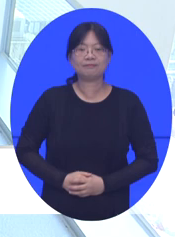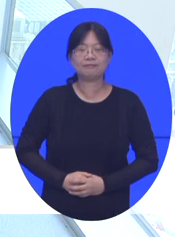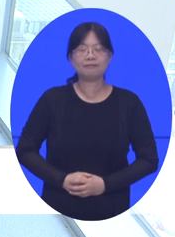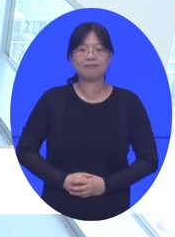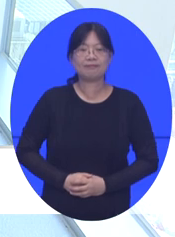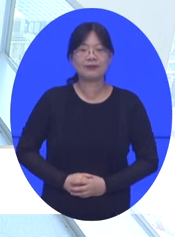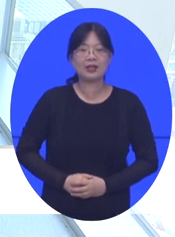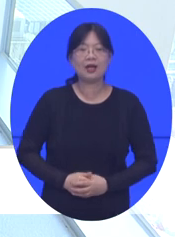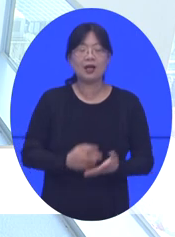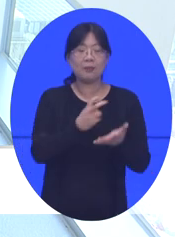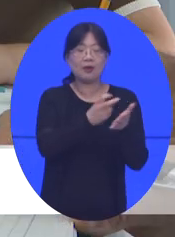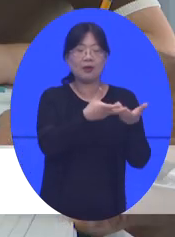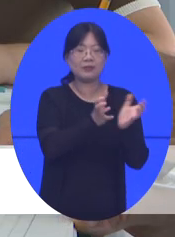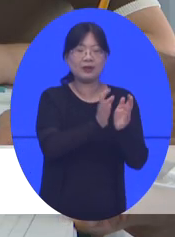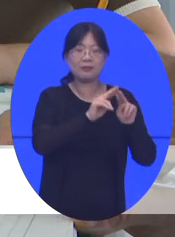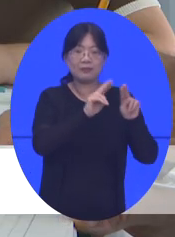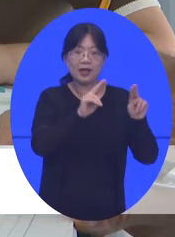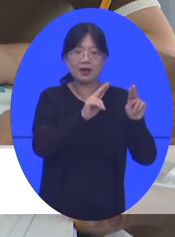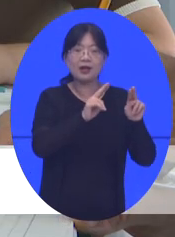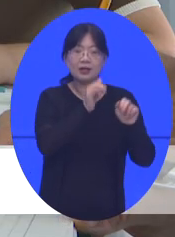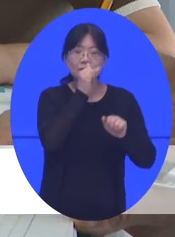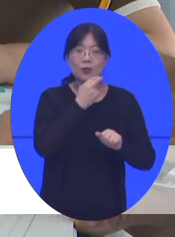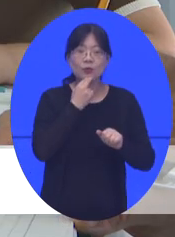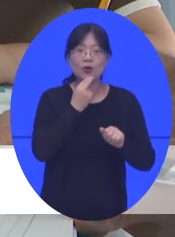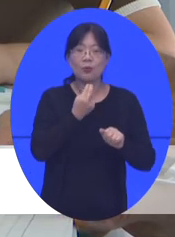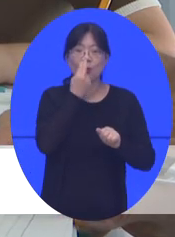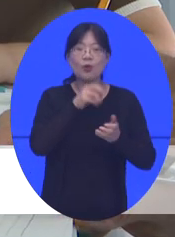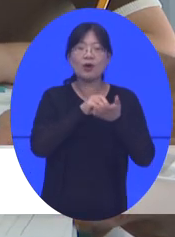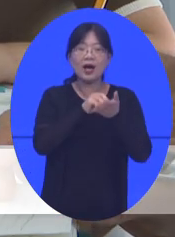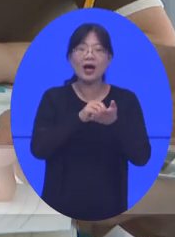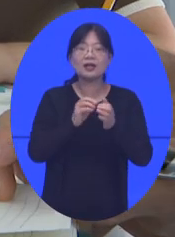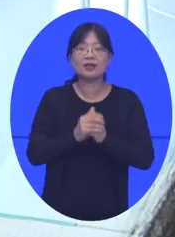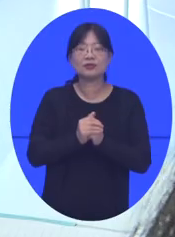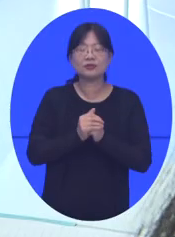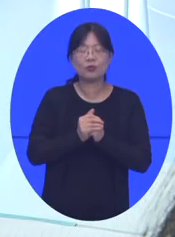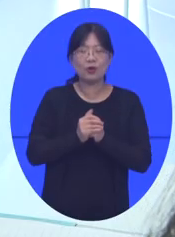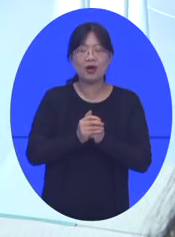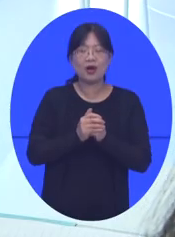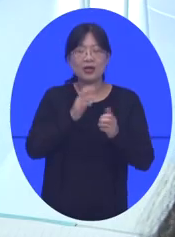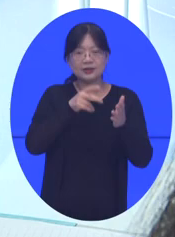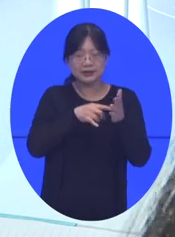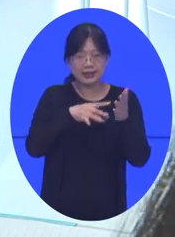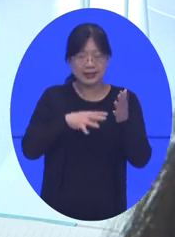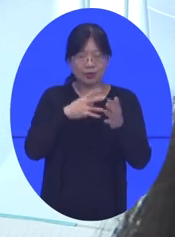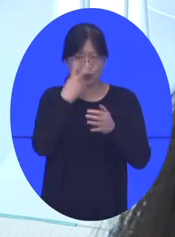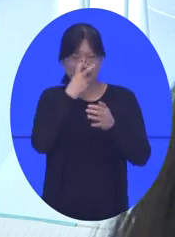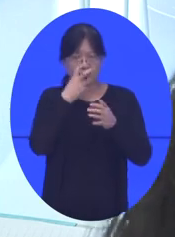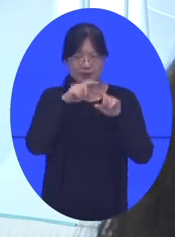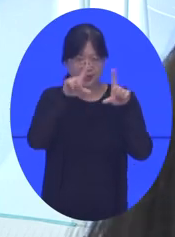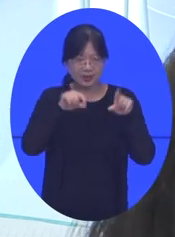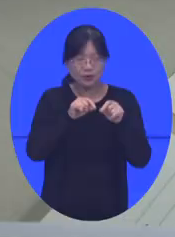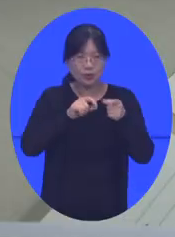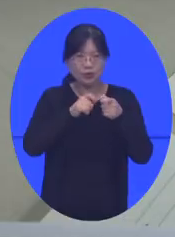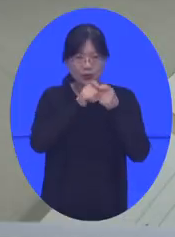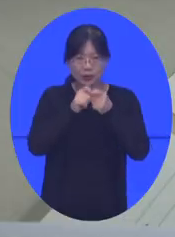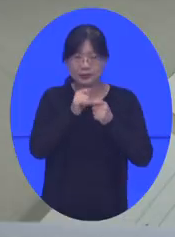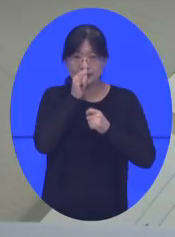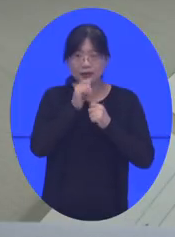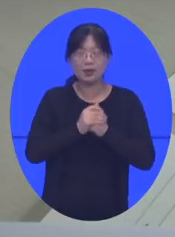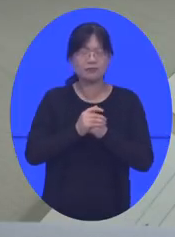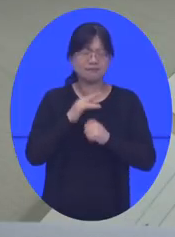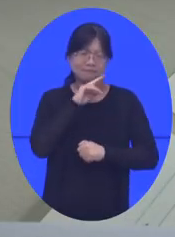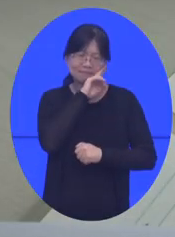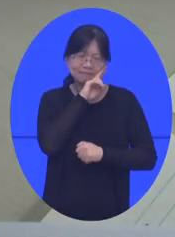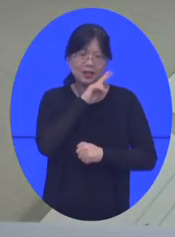법인 폐업 여부, 보험 가입 사항, 시군의 체납자 관리 카드 등을 꼼꼼히 살핍니다. 의심되는 차량들 중